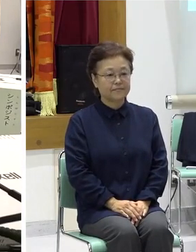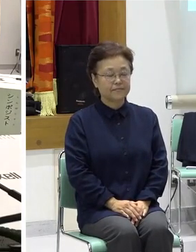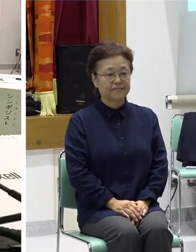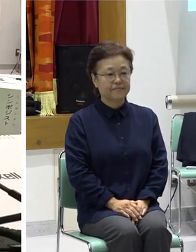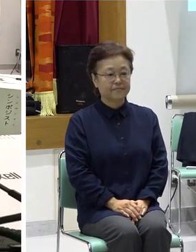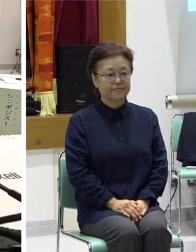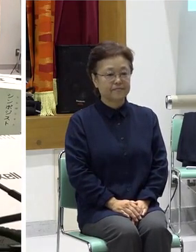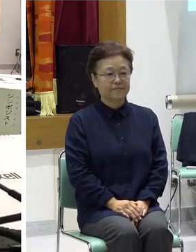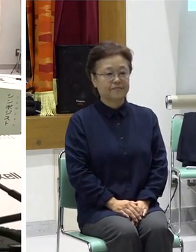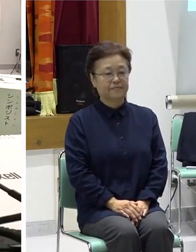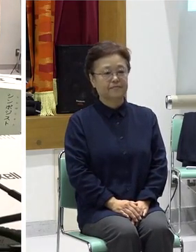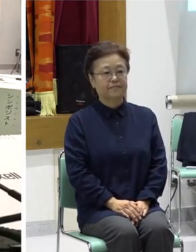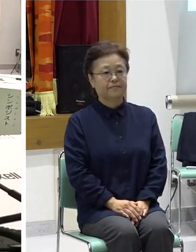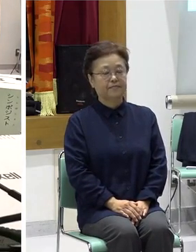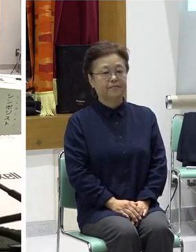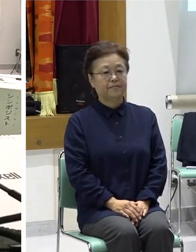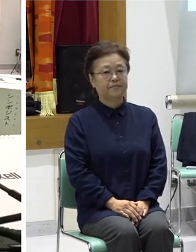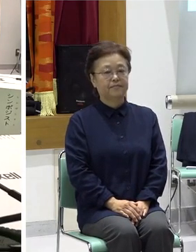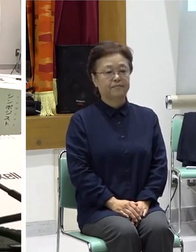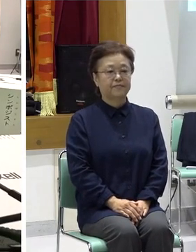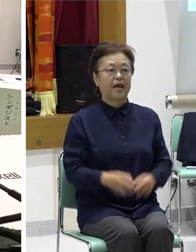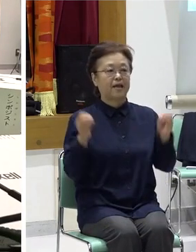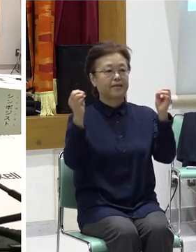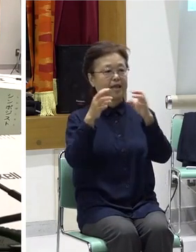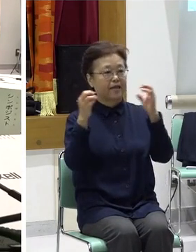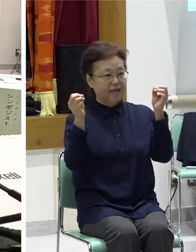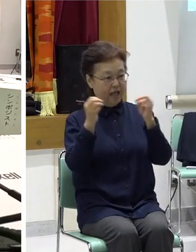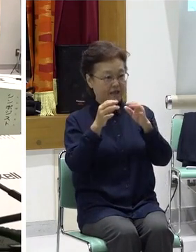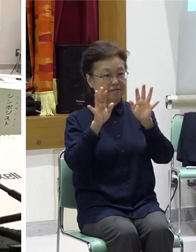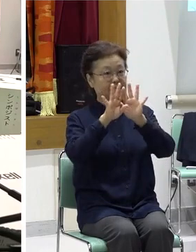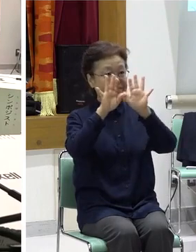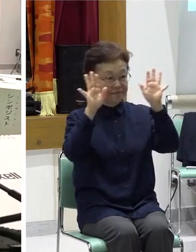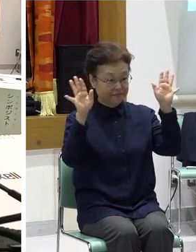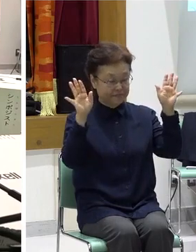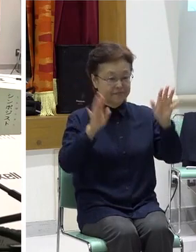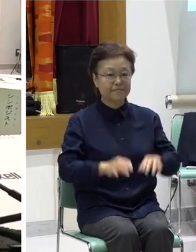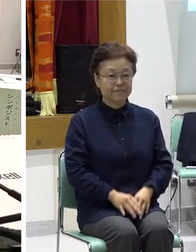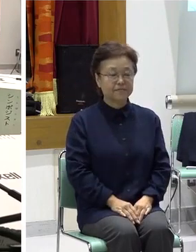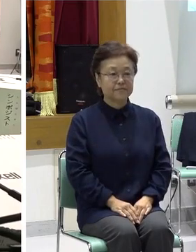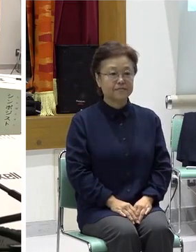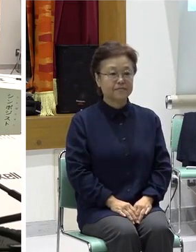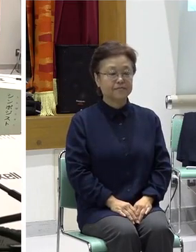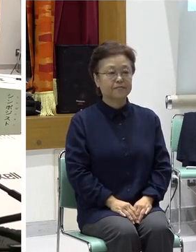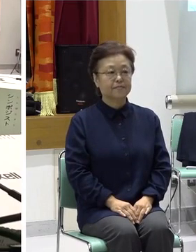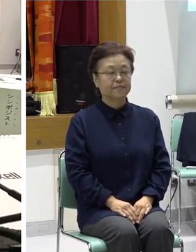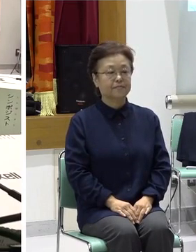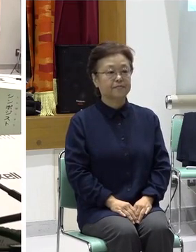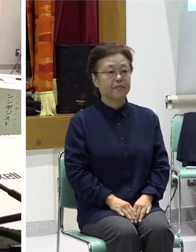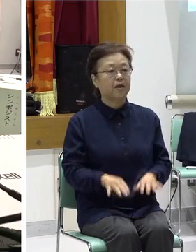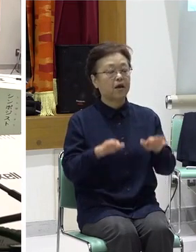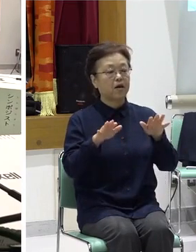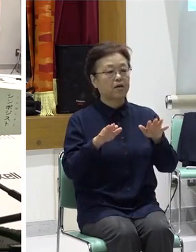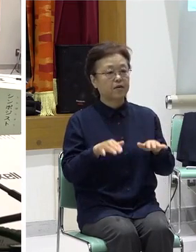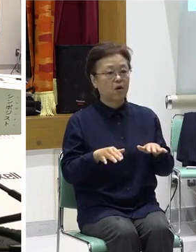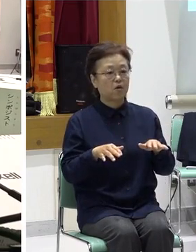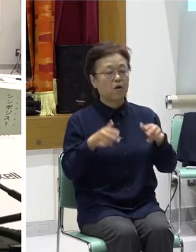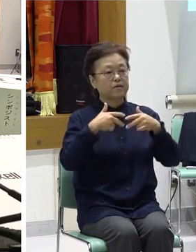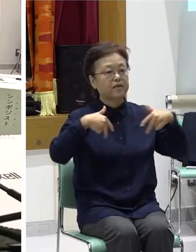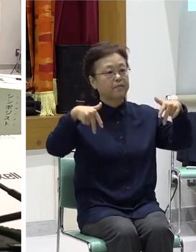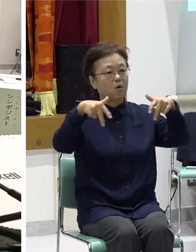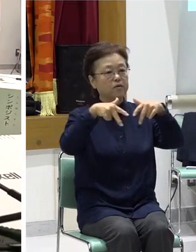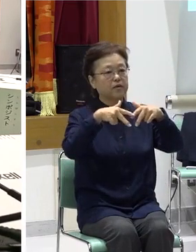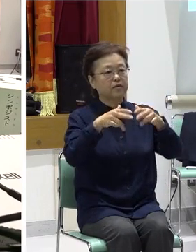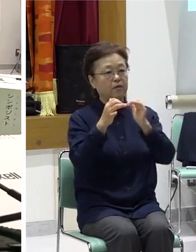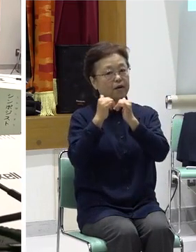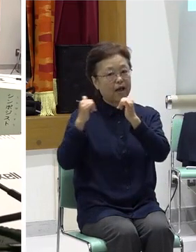それでは、次第3、対談に入らせていただきます。まずは本日のシンポジストの方々を紹